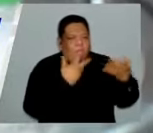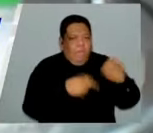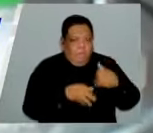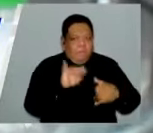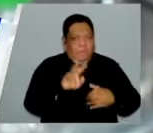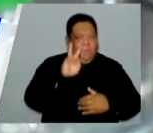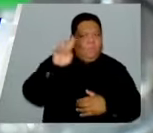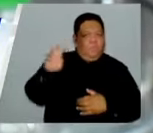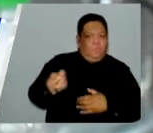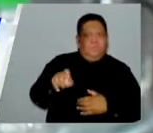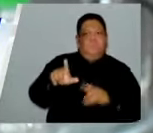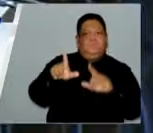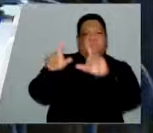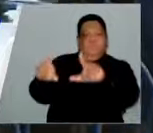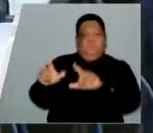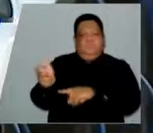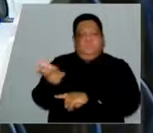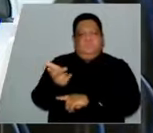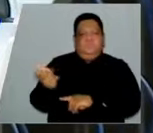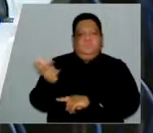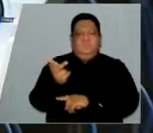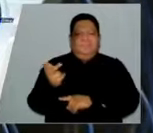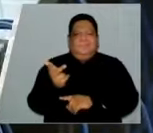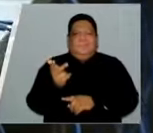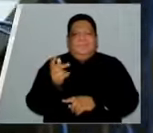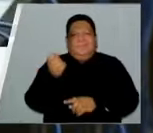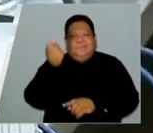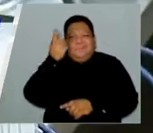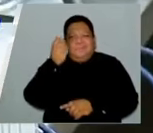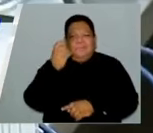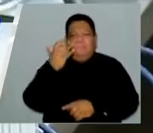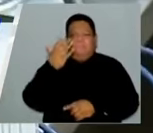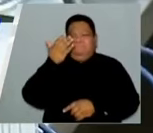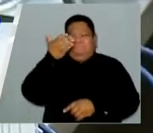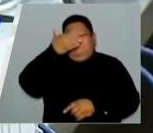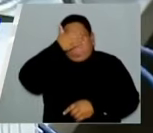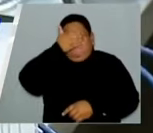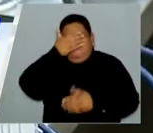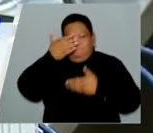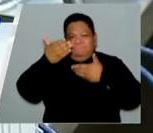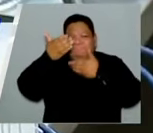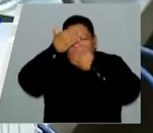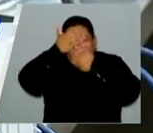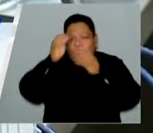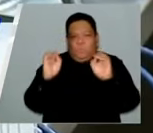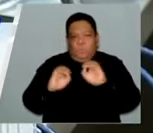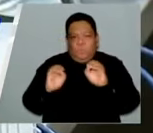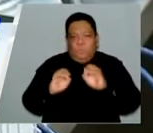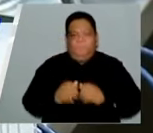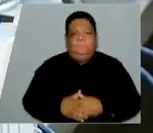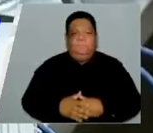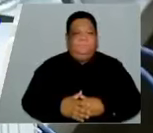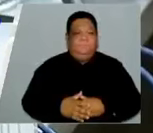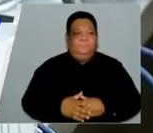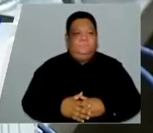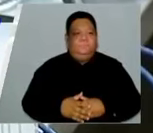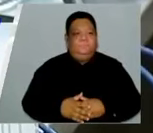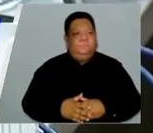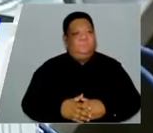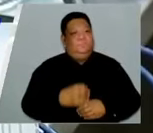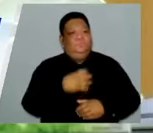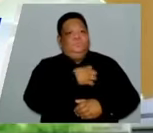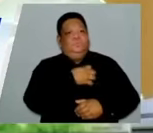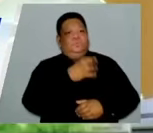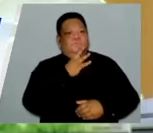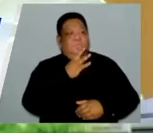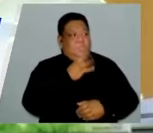sospek na wala umanong takip sa muka ng parahin ng modern jeepney. Nakaharap sila ng witness, tinuro. Doon lang po namin sila totally